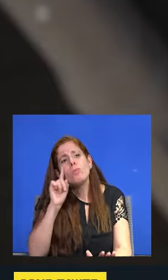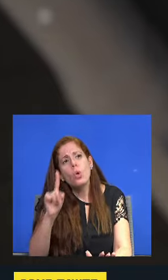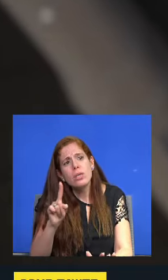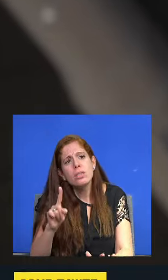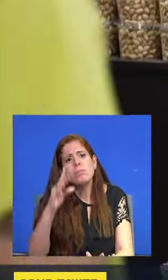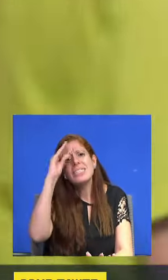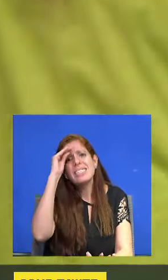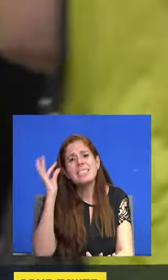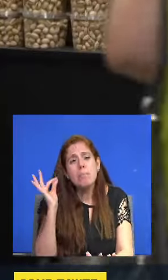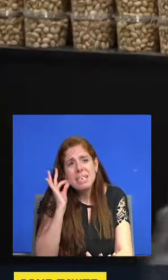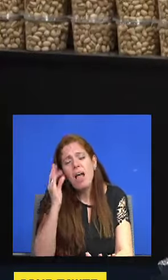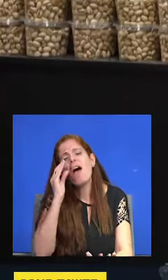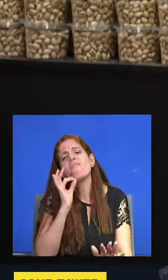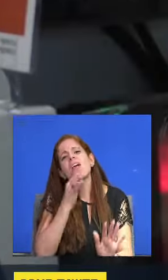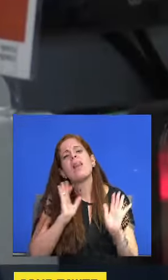וגיל.